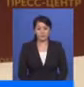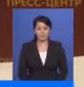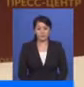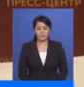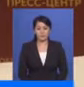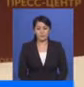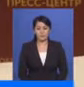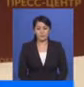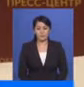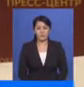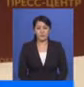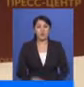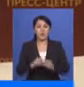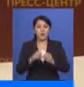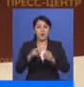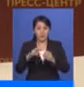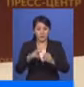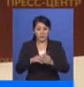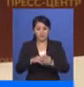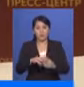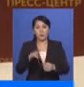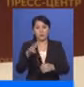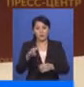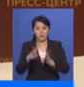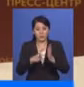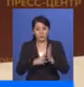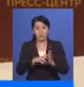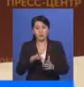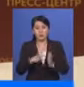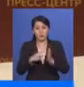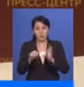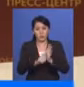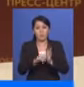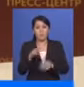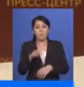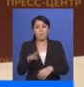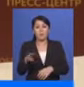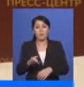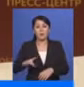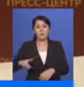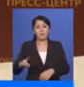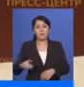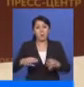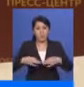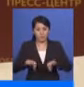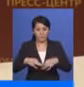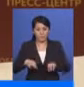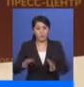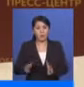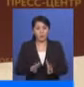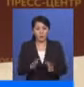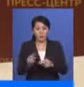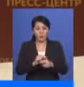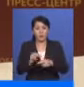96 километров. 12 миллиард 209 миллион теңге сомасына 96 шақырым республикалық маңызы бар автожол жөнделеді. Және